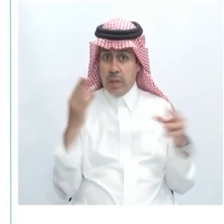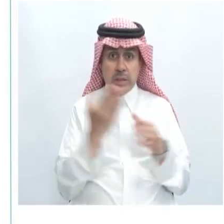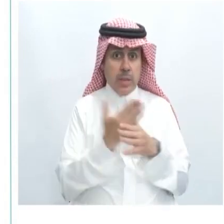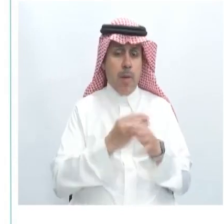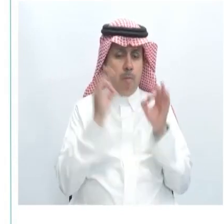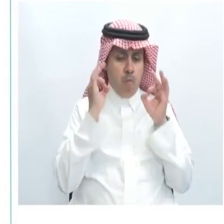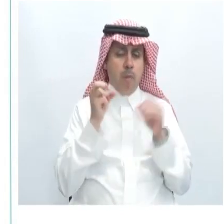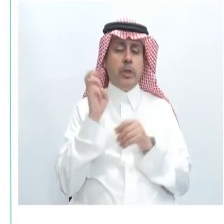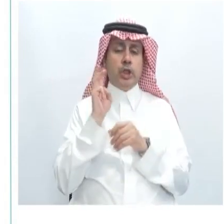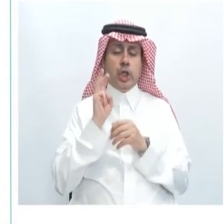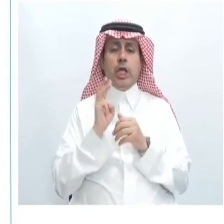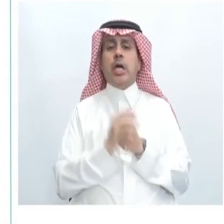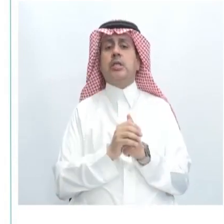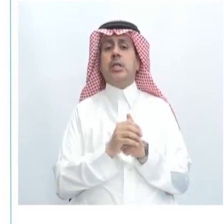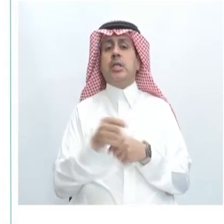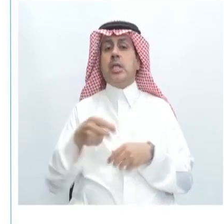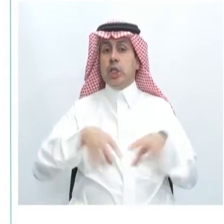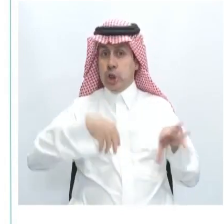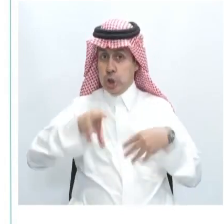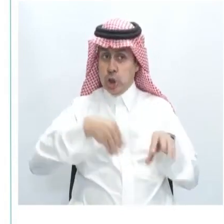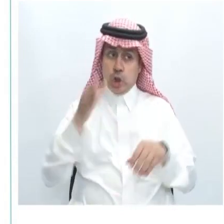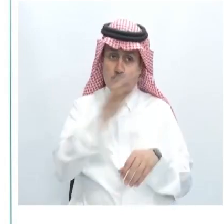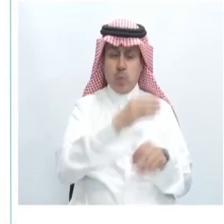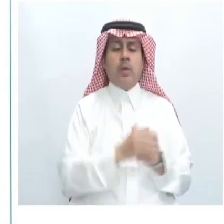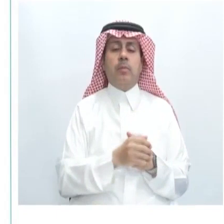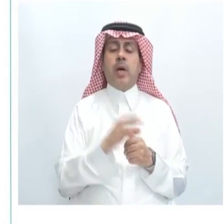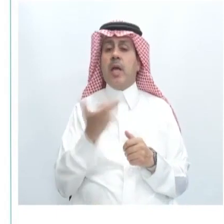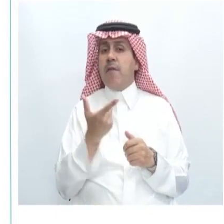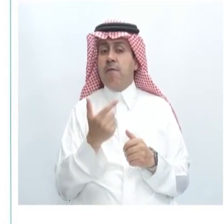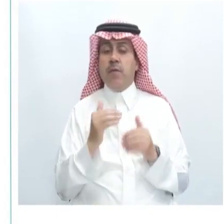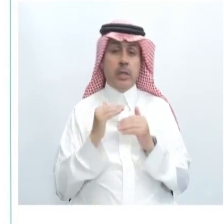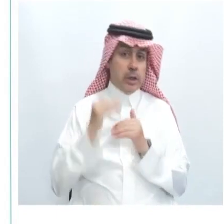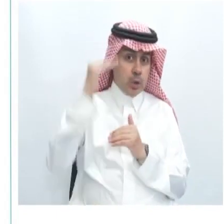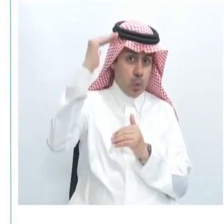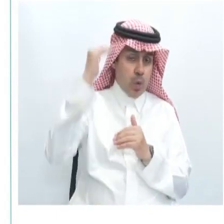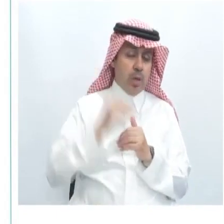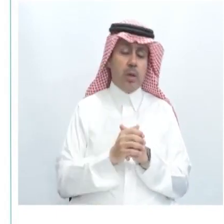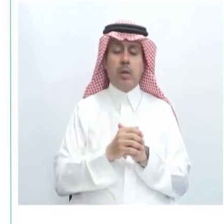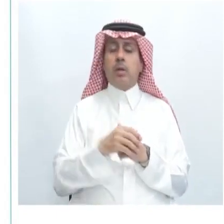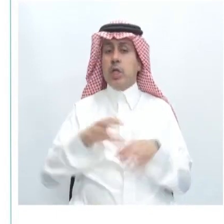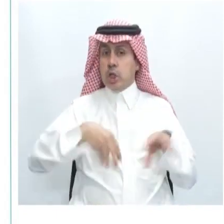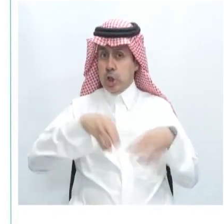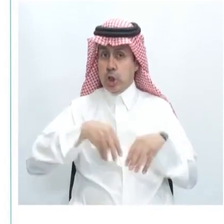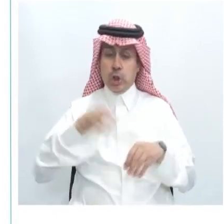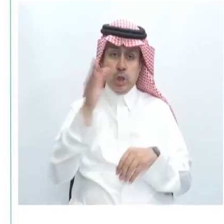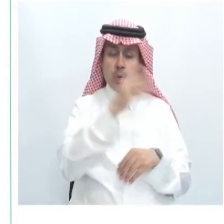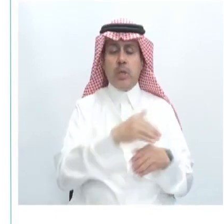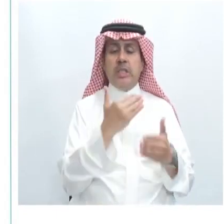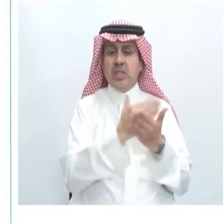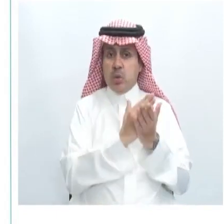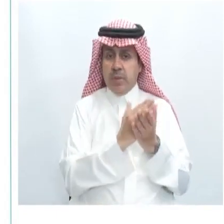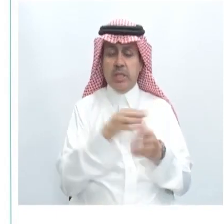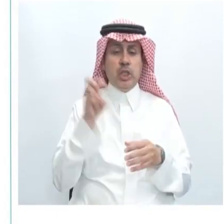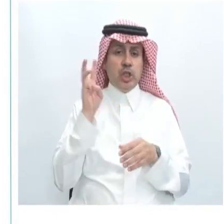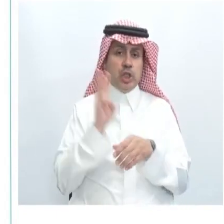الشركات الى التسويق وتوضيح كيفيه تطوير التسويق كجزء من الشركه ووصف وظائف